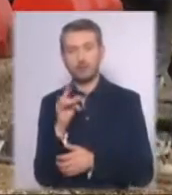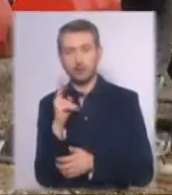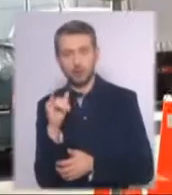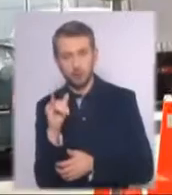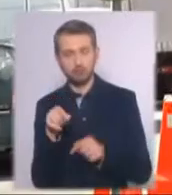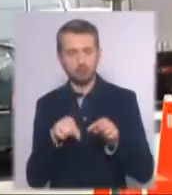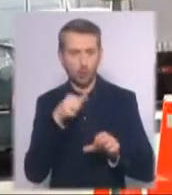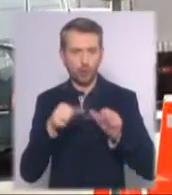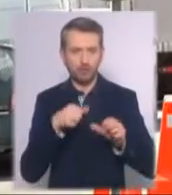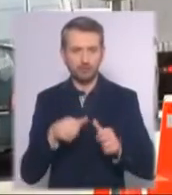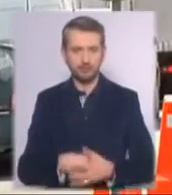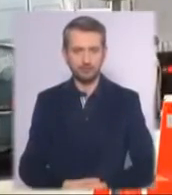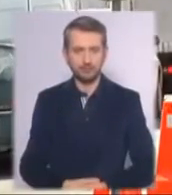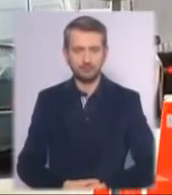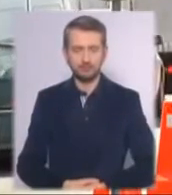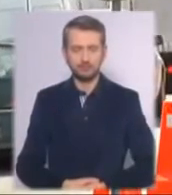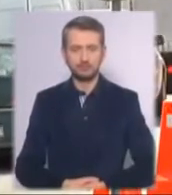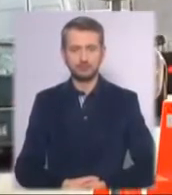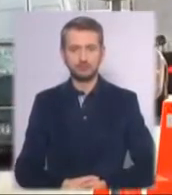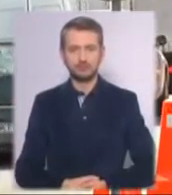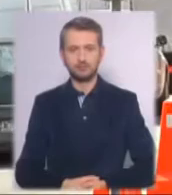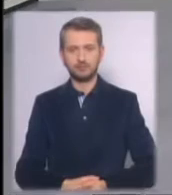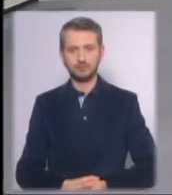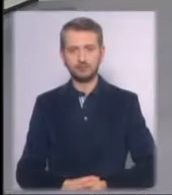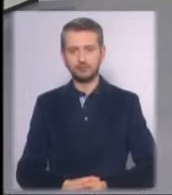Богдан Бриненко, В'ячеслав Вендичанський, телеканал Київ.